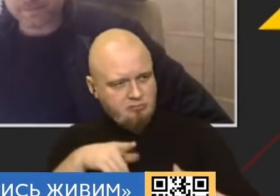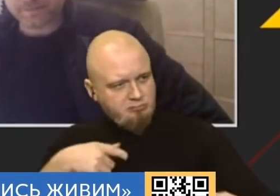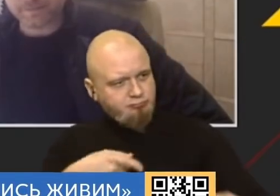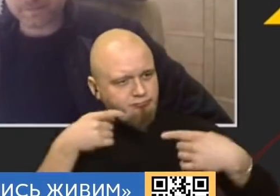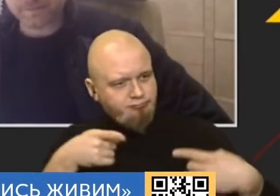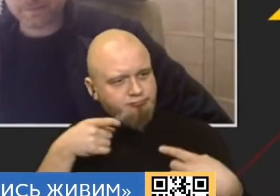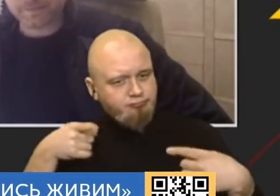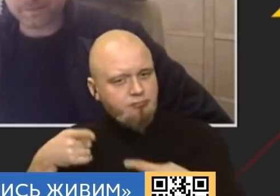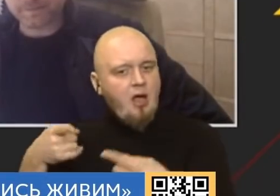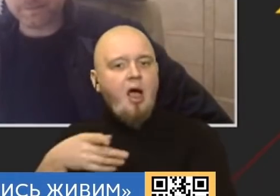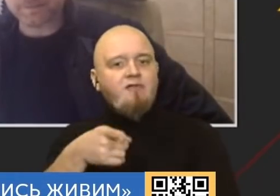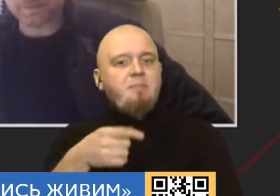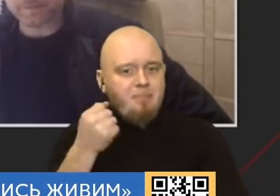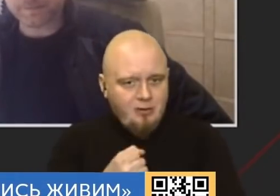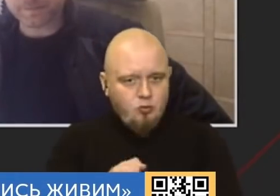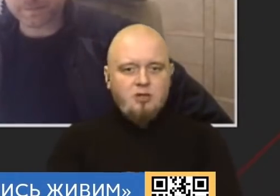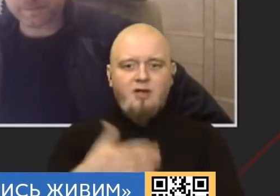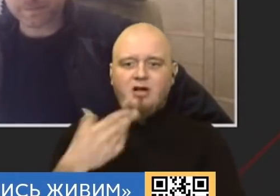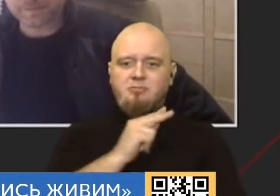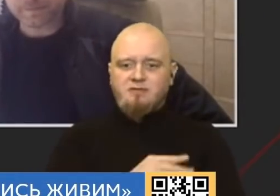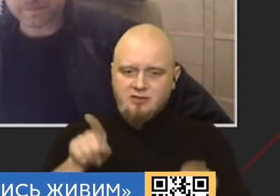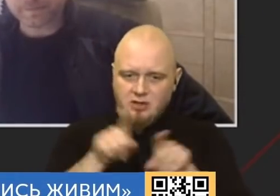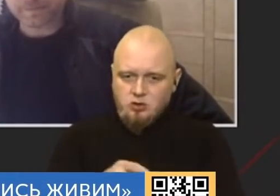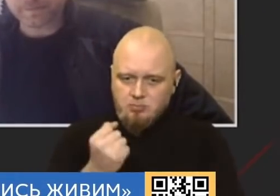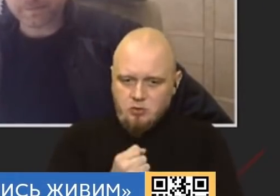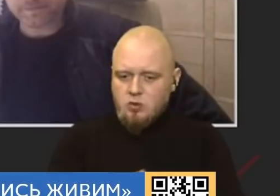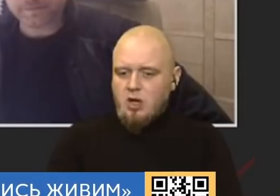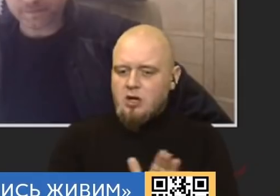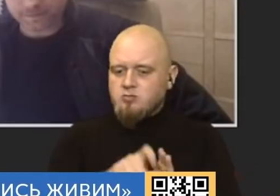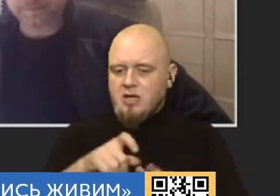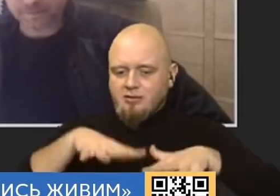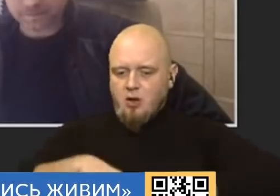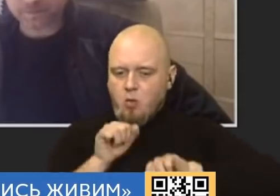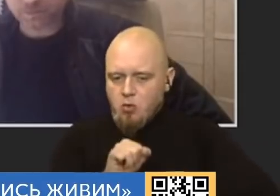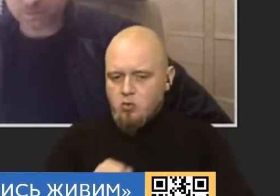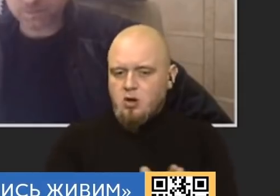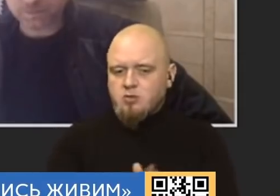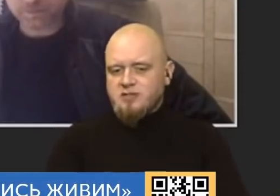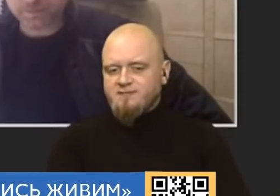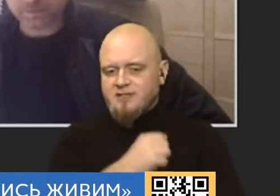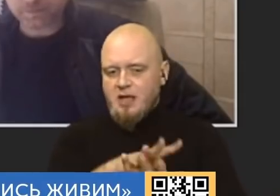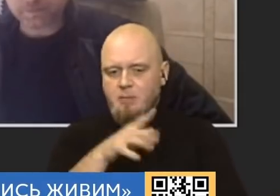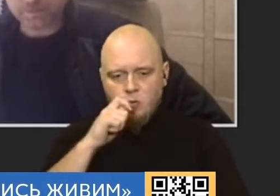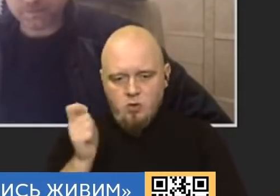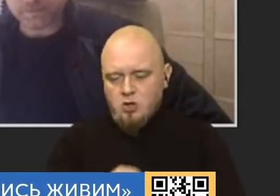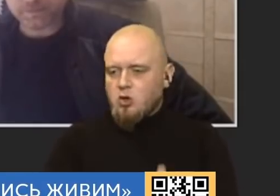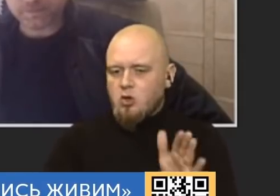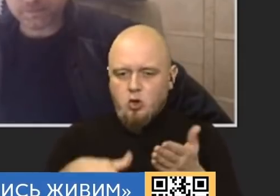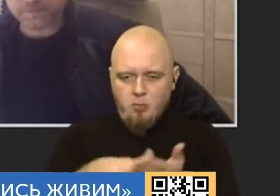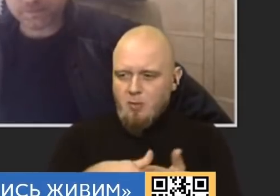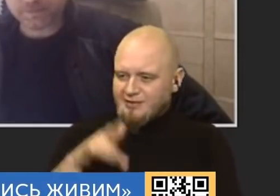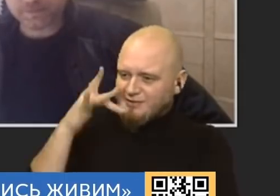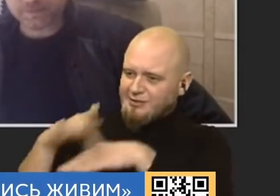ви працюєте, ваші працівники також працюють разом з теробороною, разом з військами України, допомагають знищувати